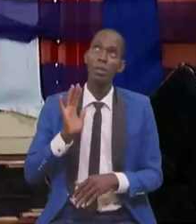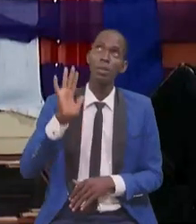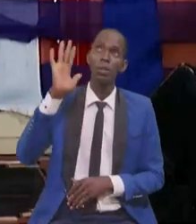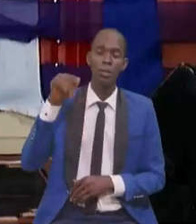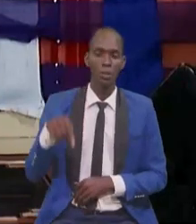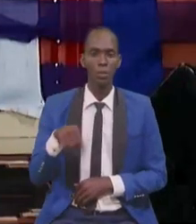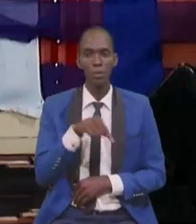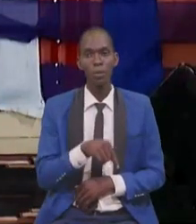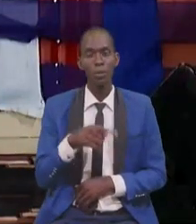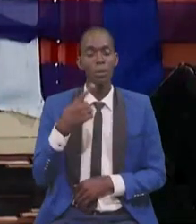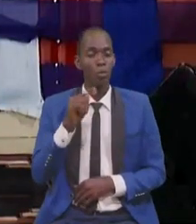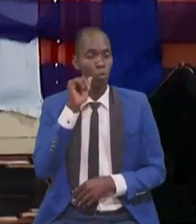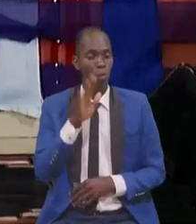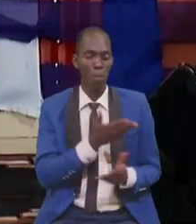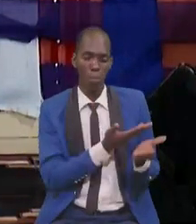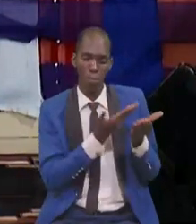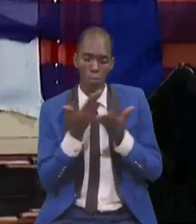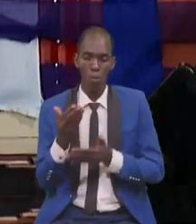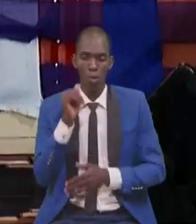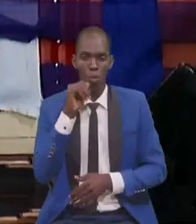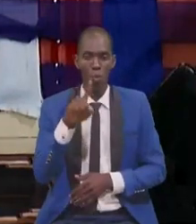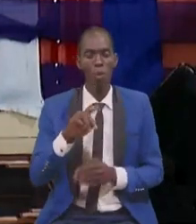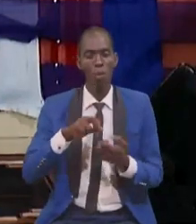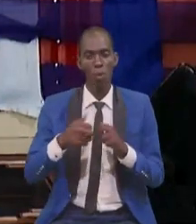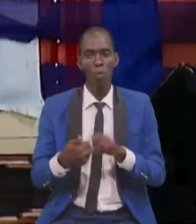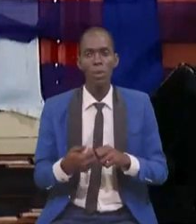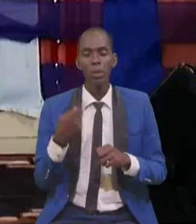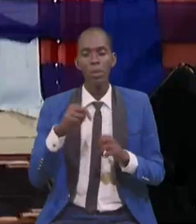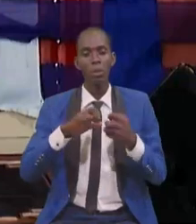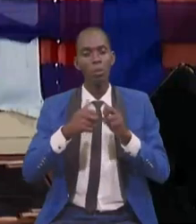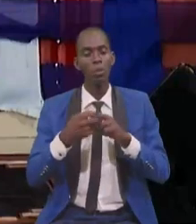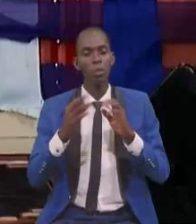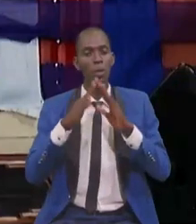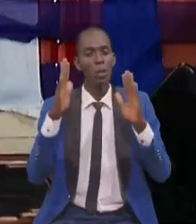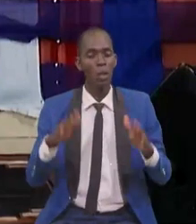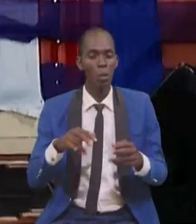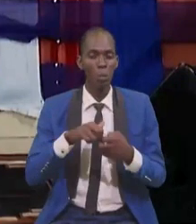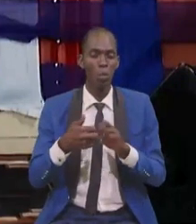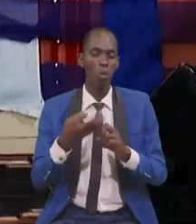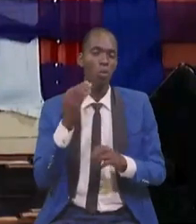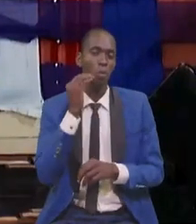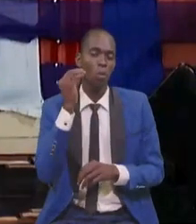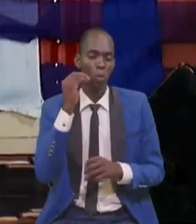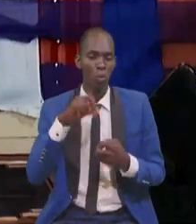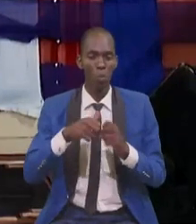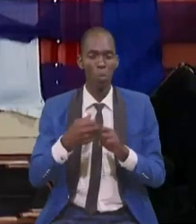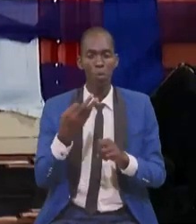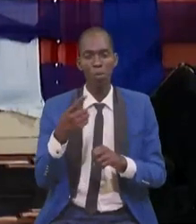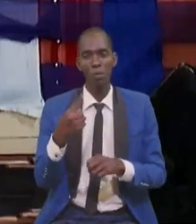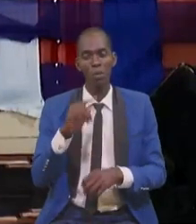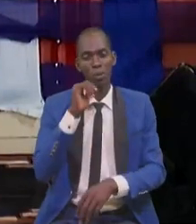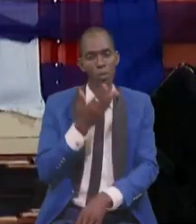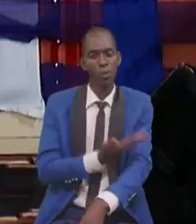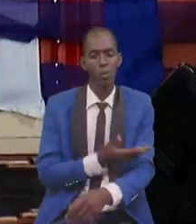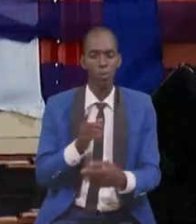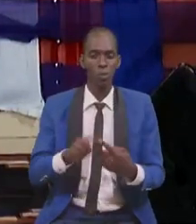se jeter à ses pieds. Elle a amené son problème, le problème de la maison, le problème de sa fille